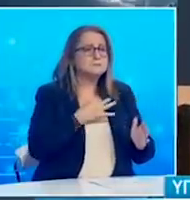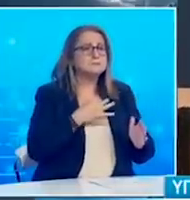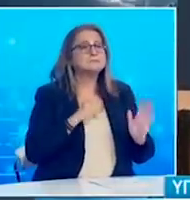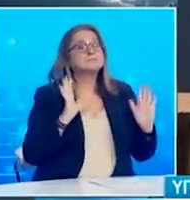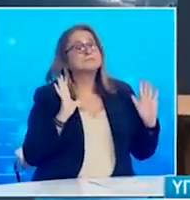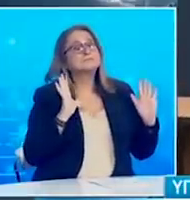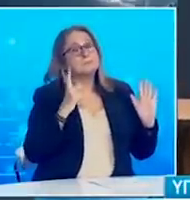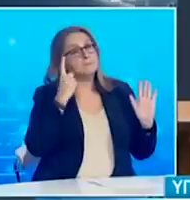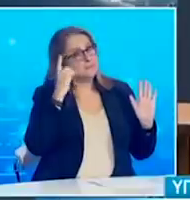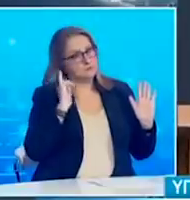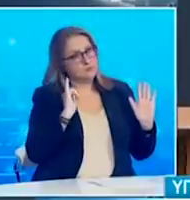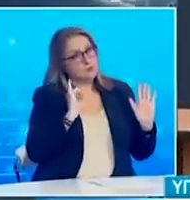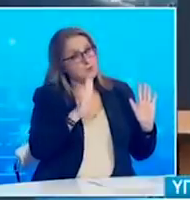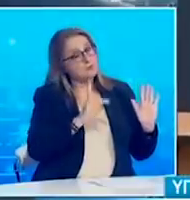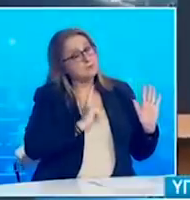να περιμένουμε λιγάκι